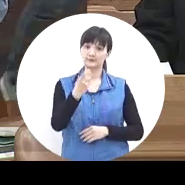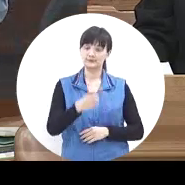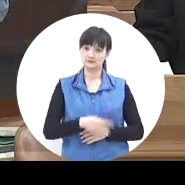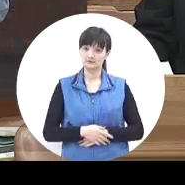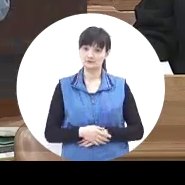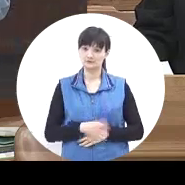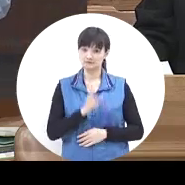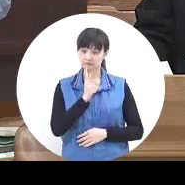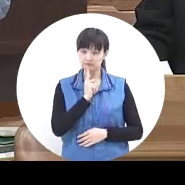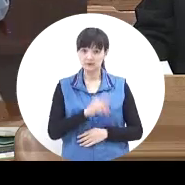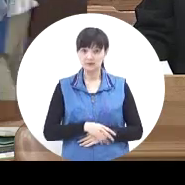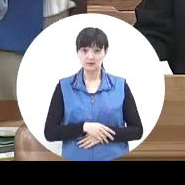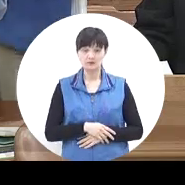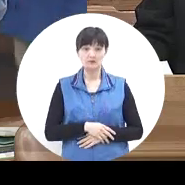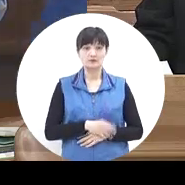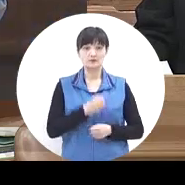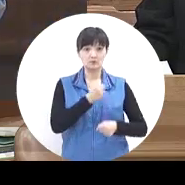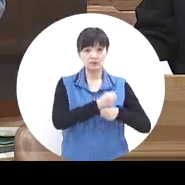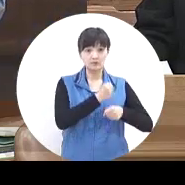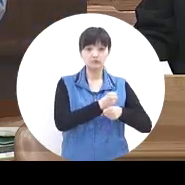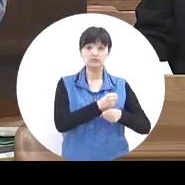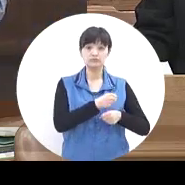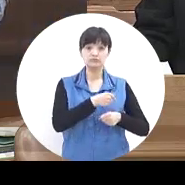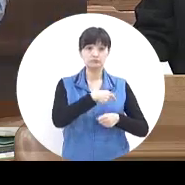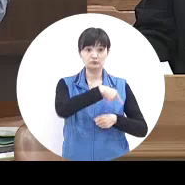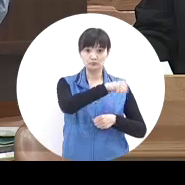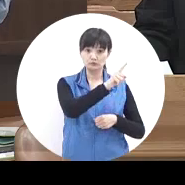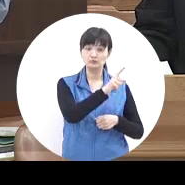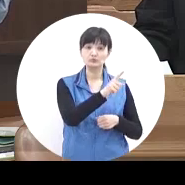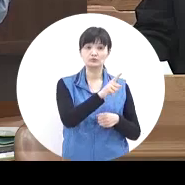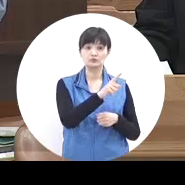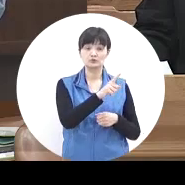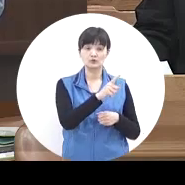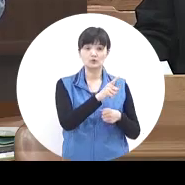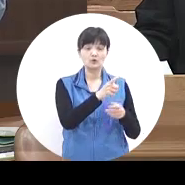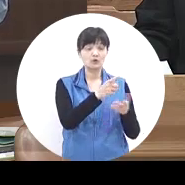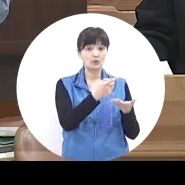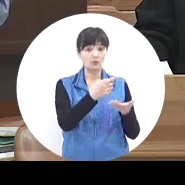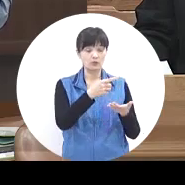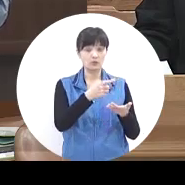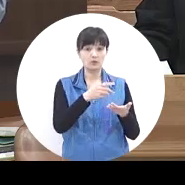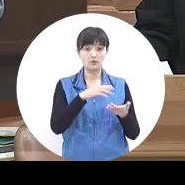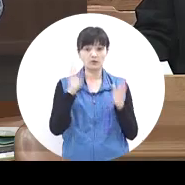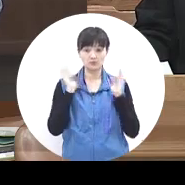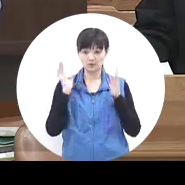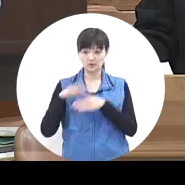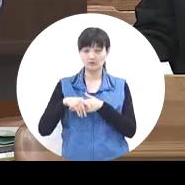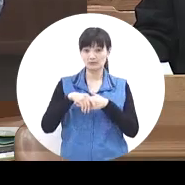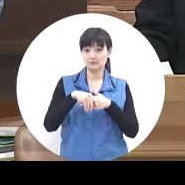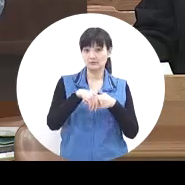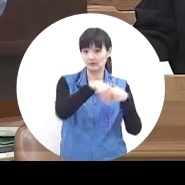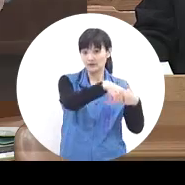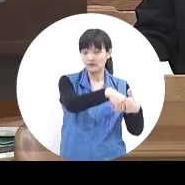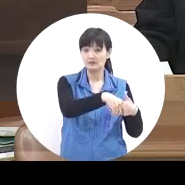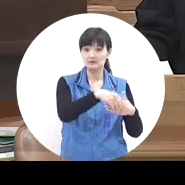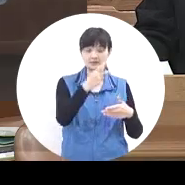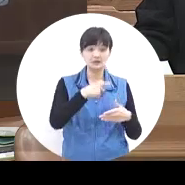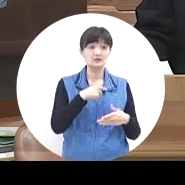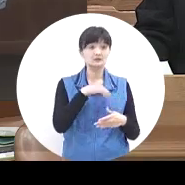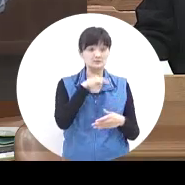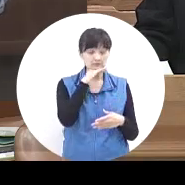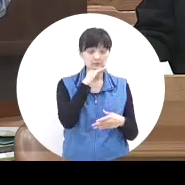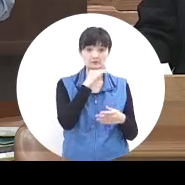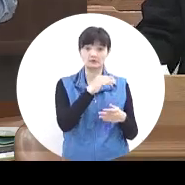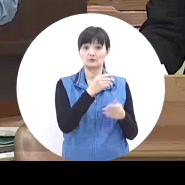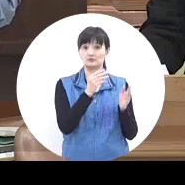吗？上下班的年轻人上班要带小孩子去上学，下班的时候再赶回来接小朋友。如果不来储